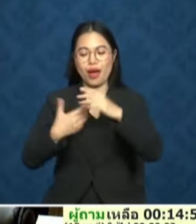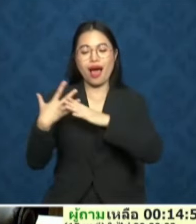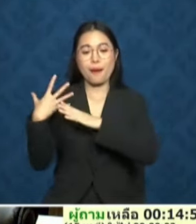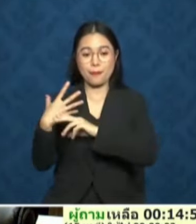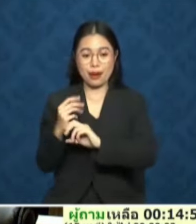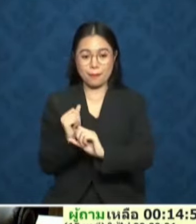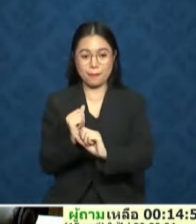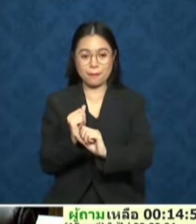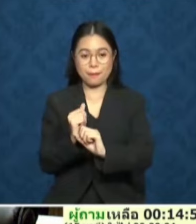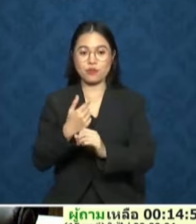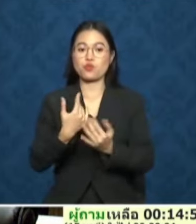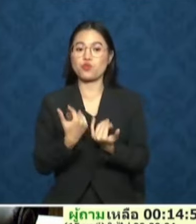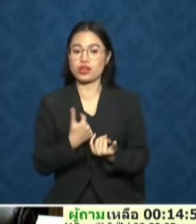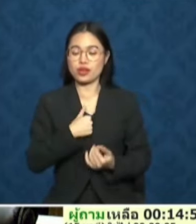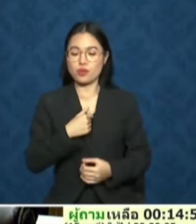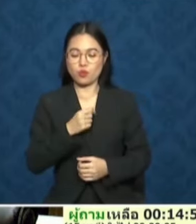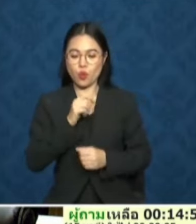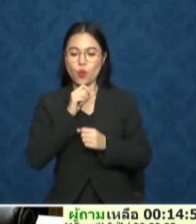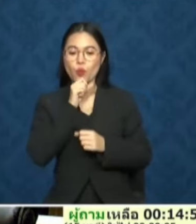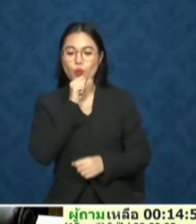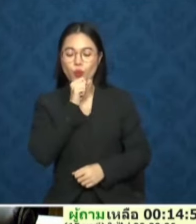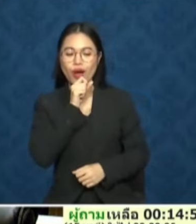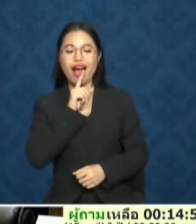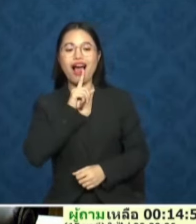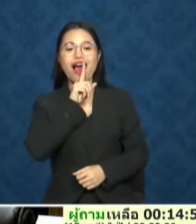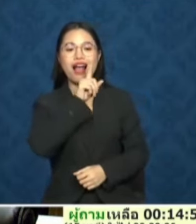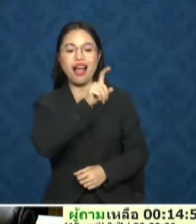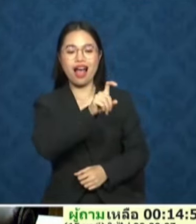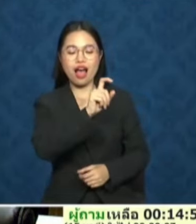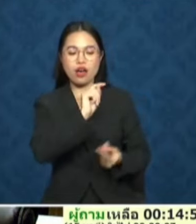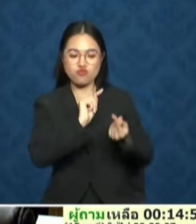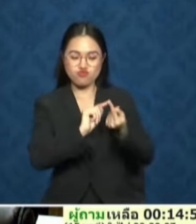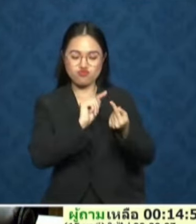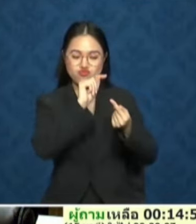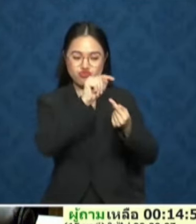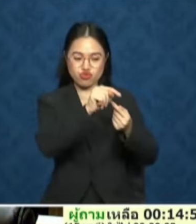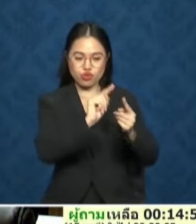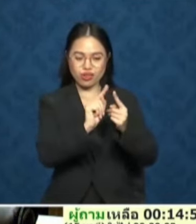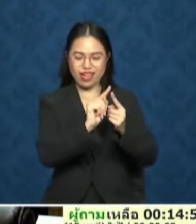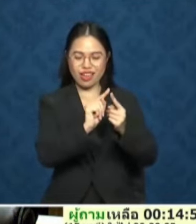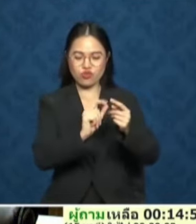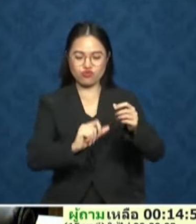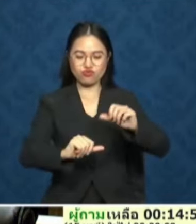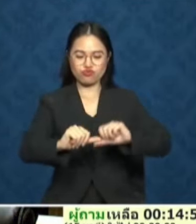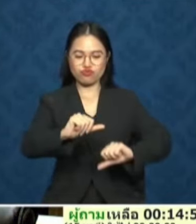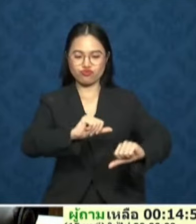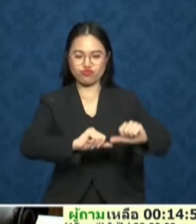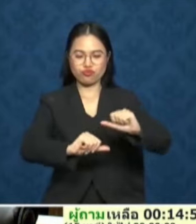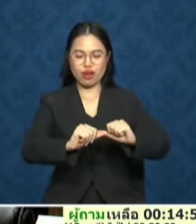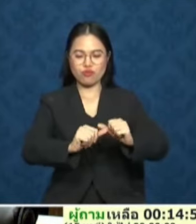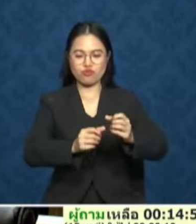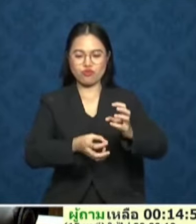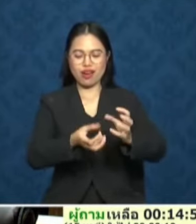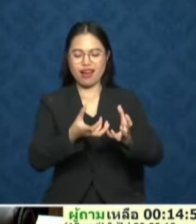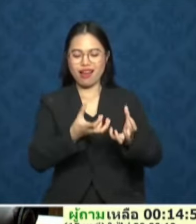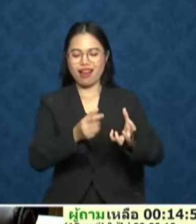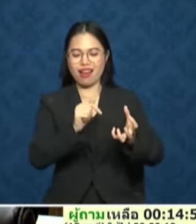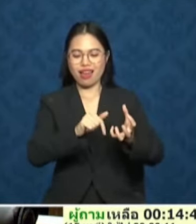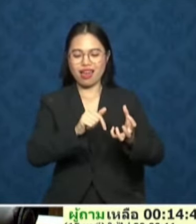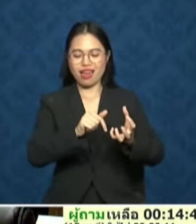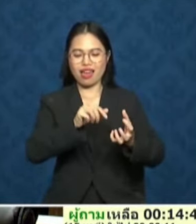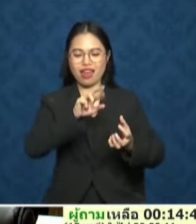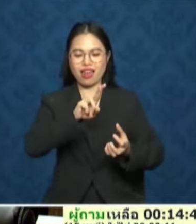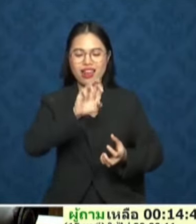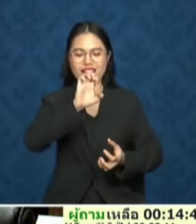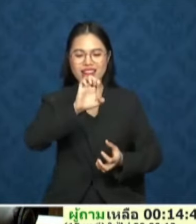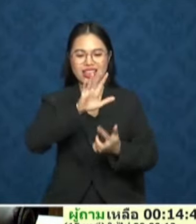ขอตงกระทถามสดวยวาจาวเรื่องแร่หิเทีม และอุศาคม ยานโยไฟฟาในประเทษไยโดยผมได้ตั้งกระ